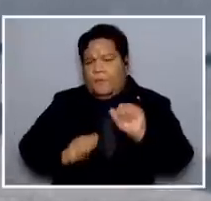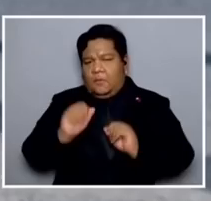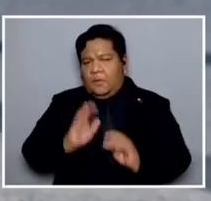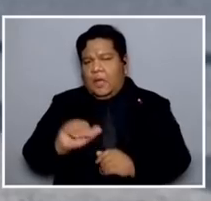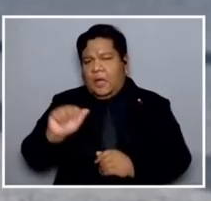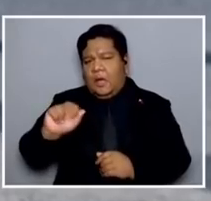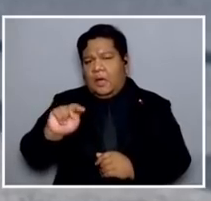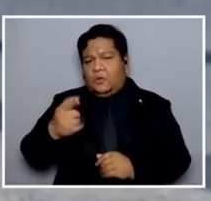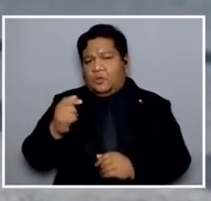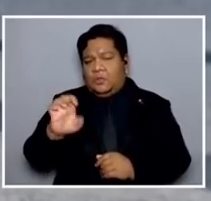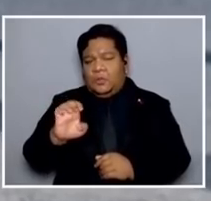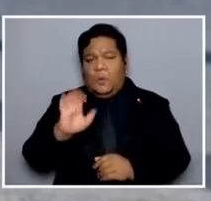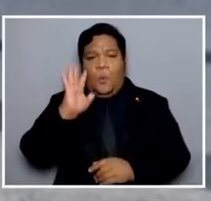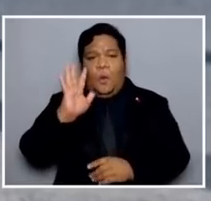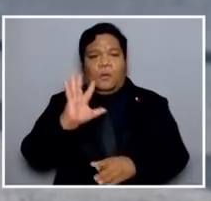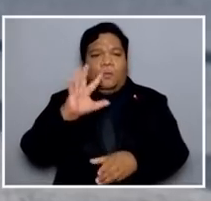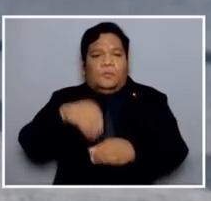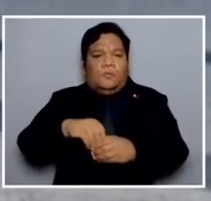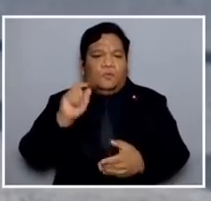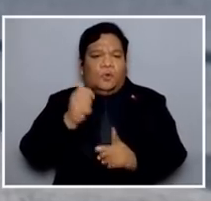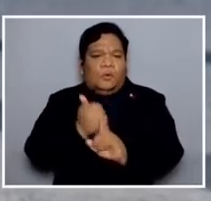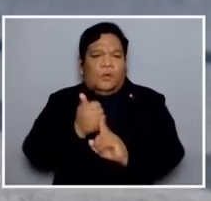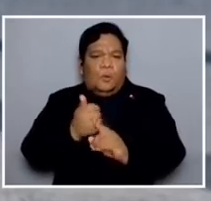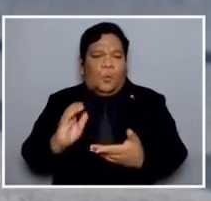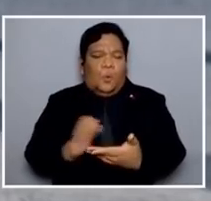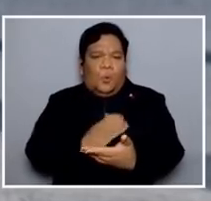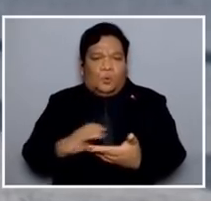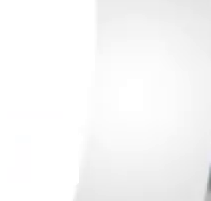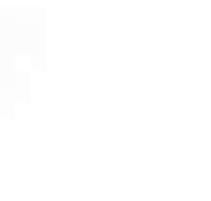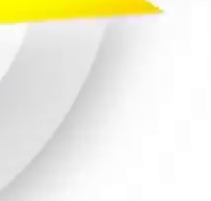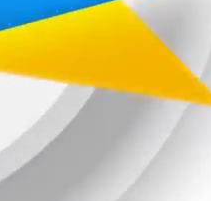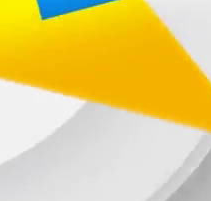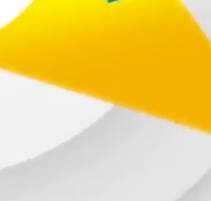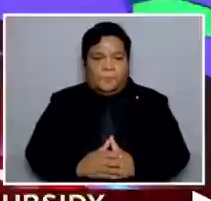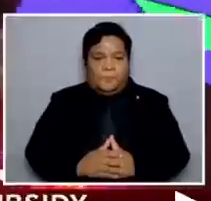kanyang solo concert. Nagpapatrol, Ganiel Krishnan.